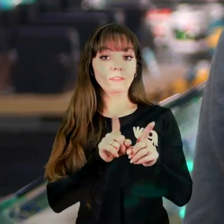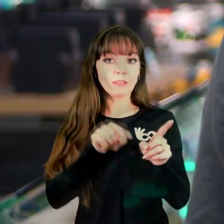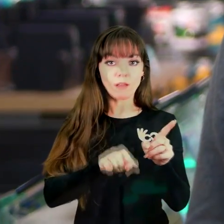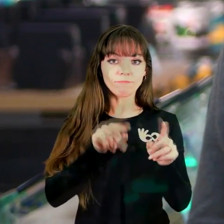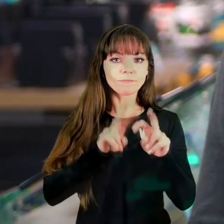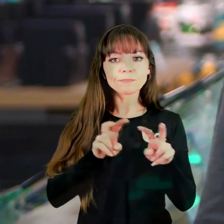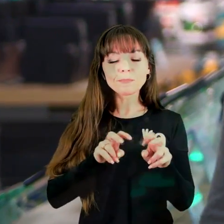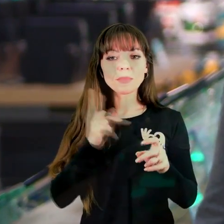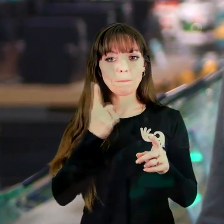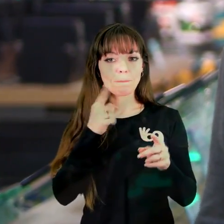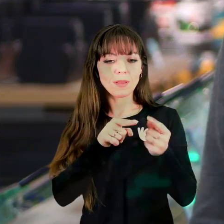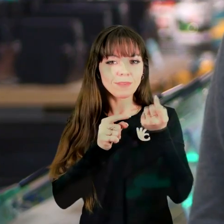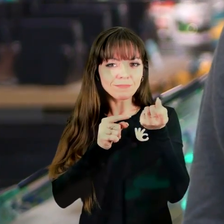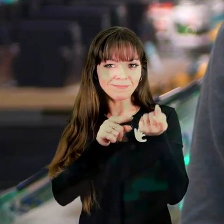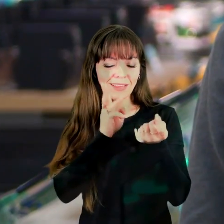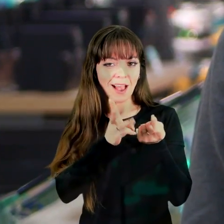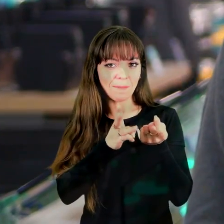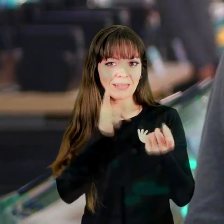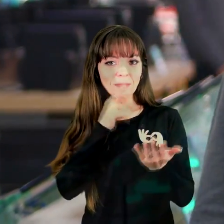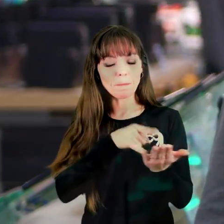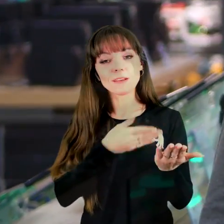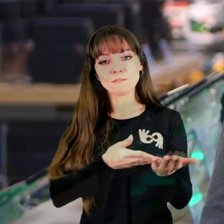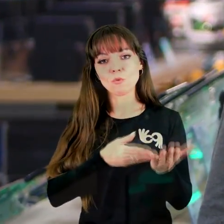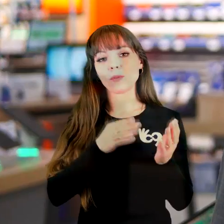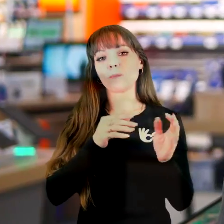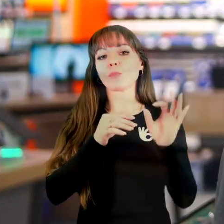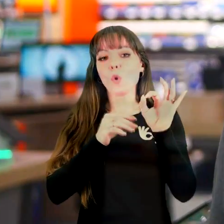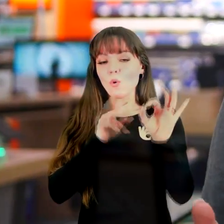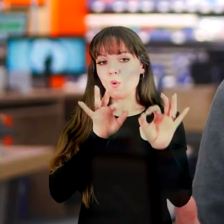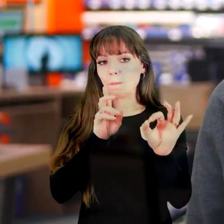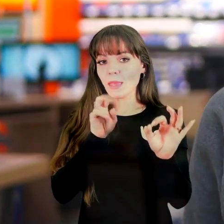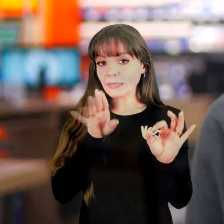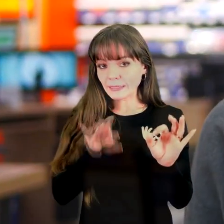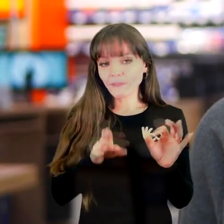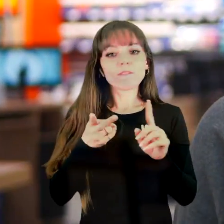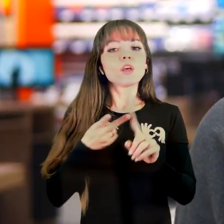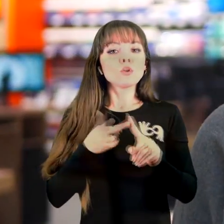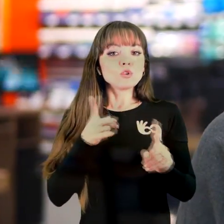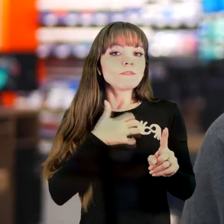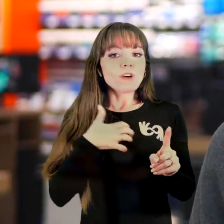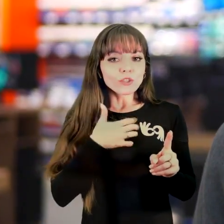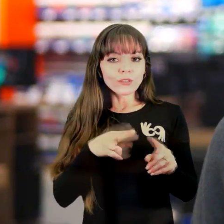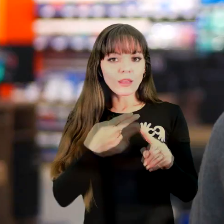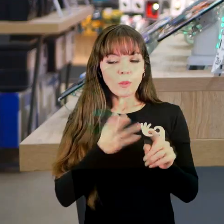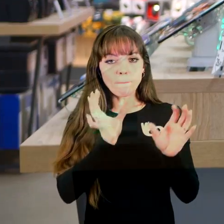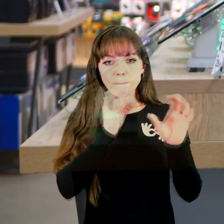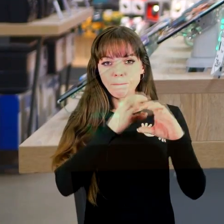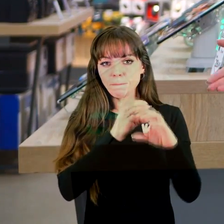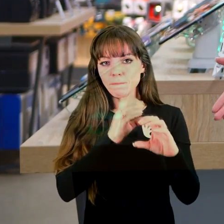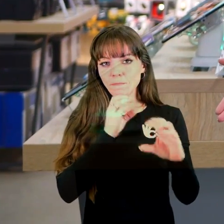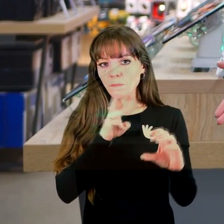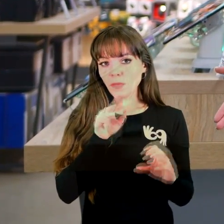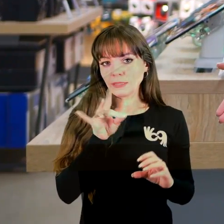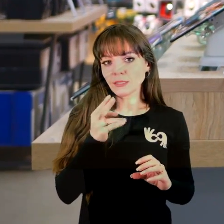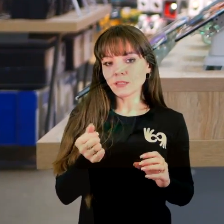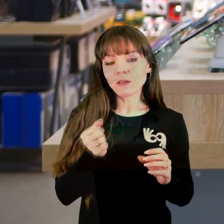разобрали первую составляющую крохотной камеры смартфона – объектив. Второй, более важной ее частью является матрица. Какими бы